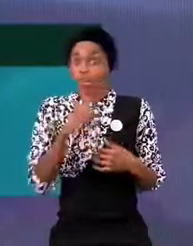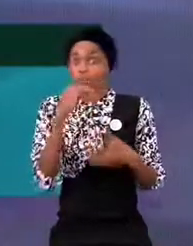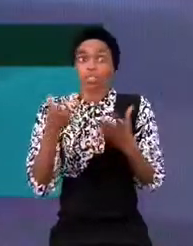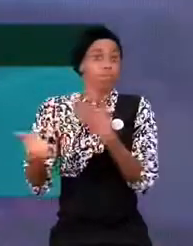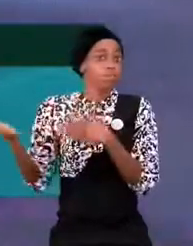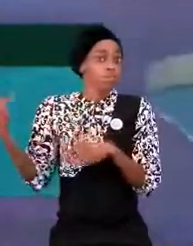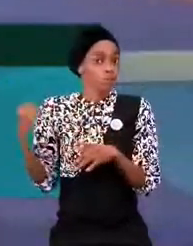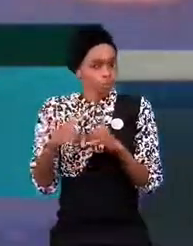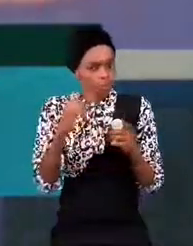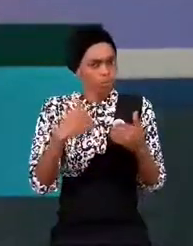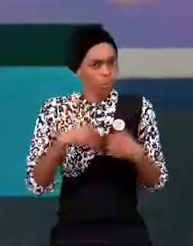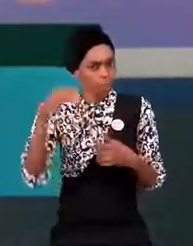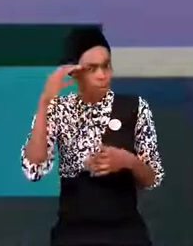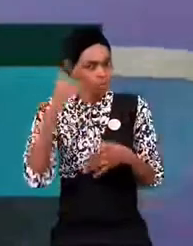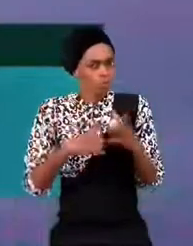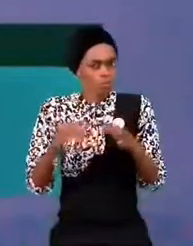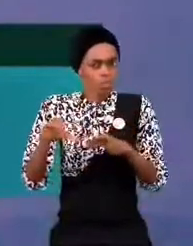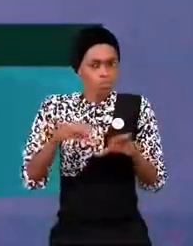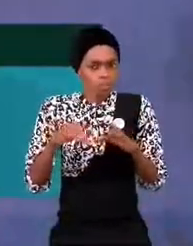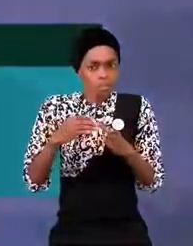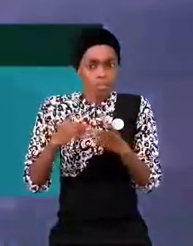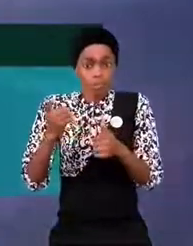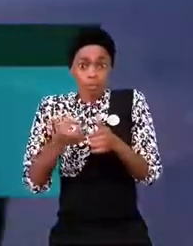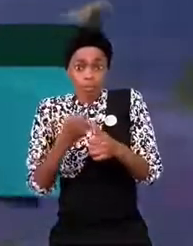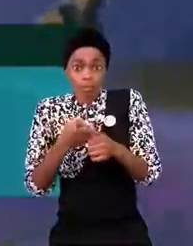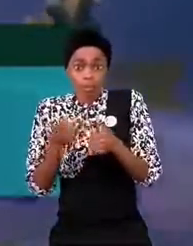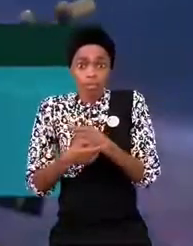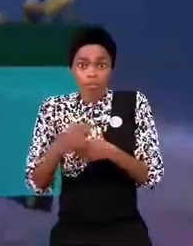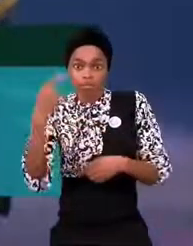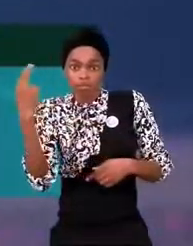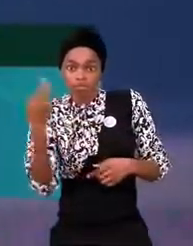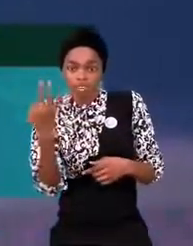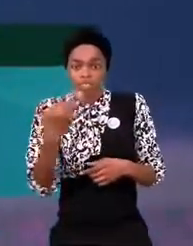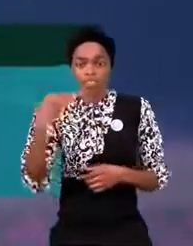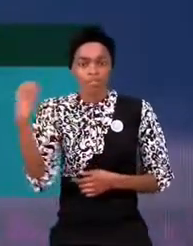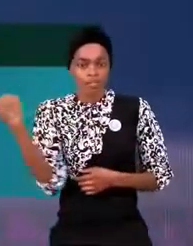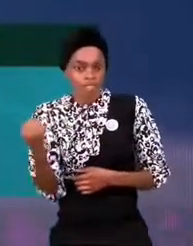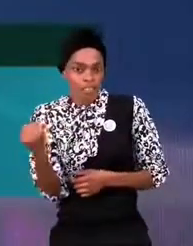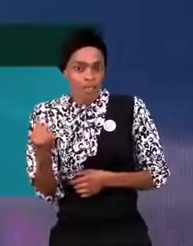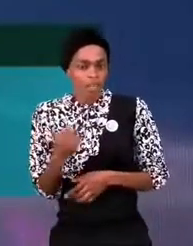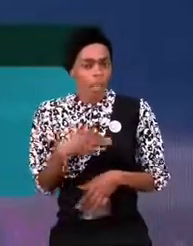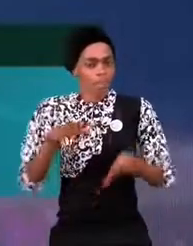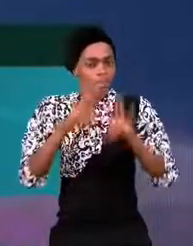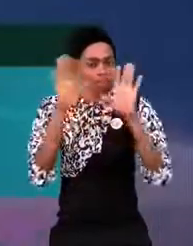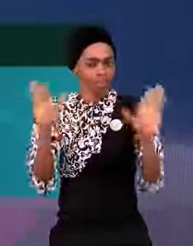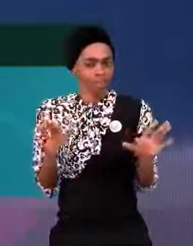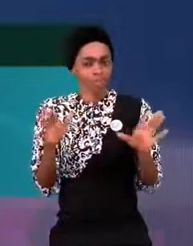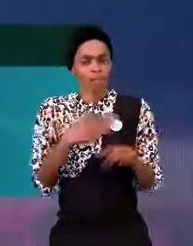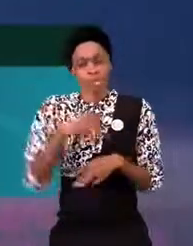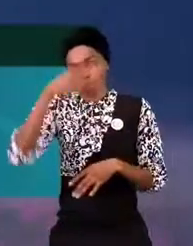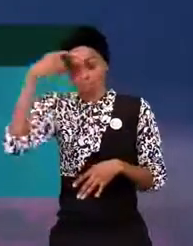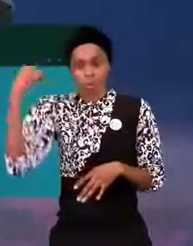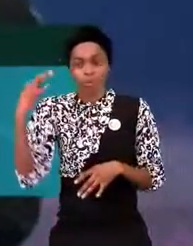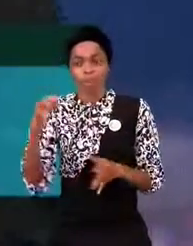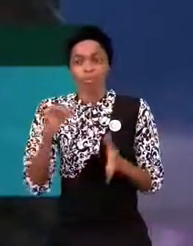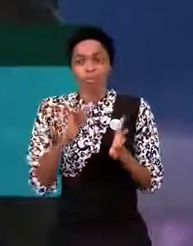le samedi et le dimanche. Et pour cela donc, il y a une attente